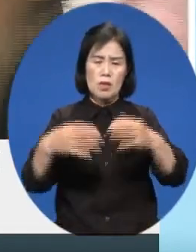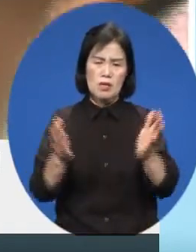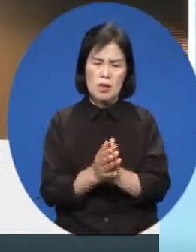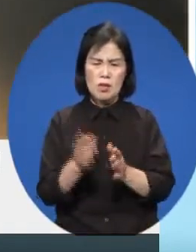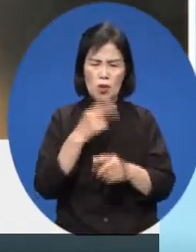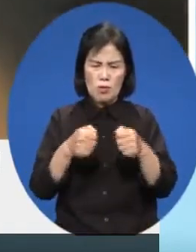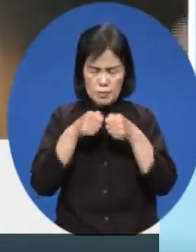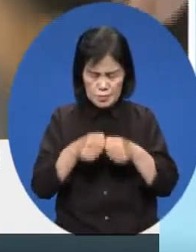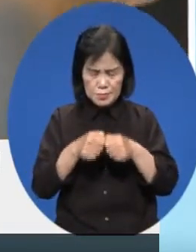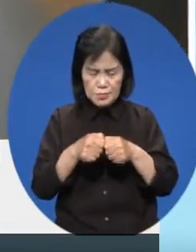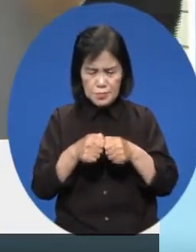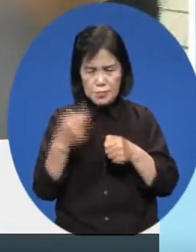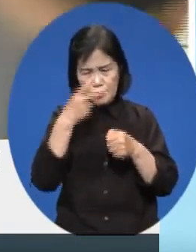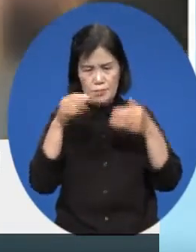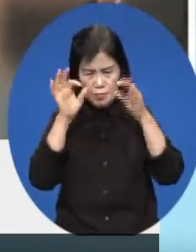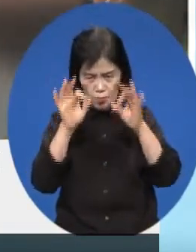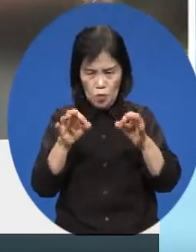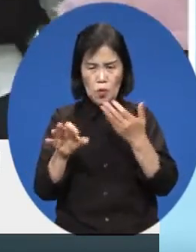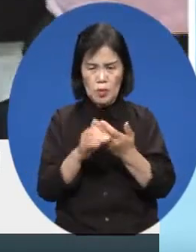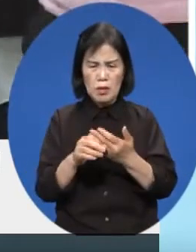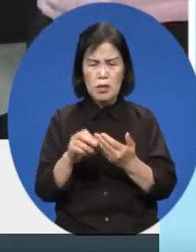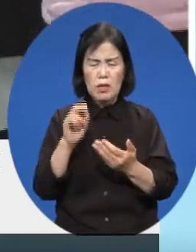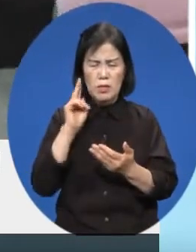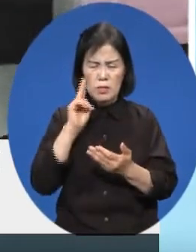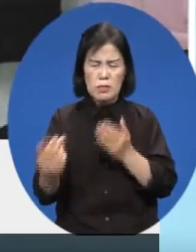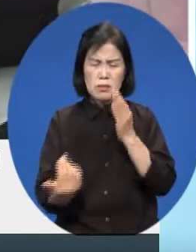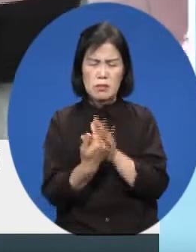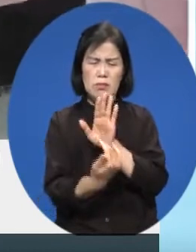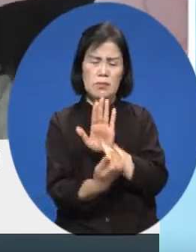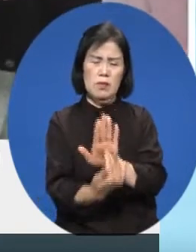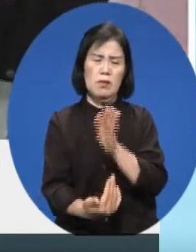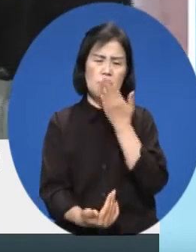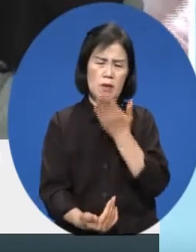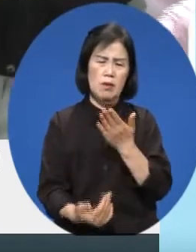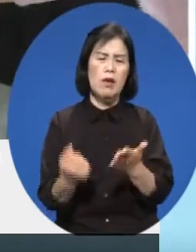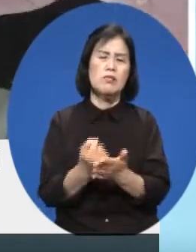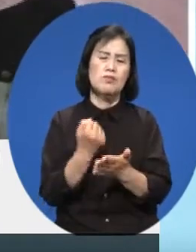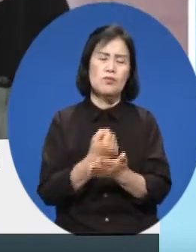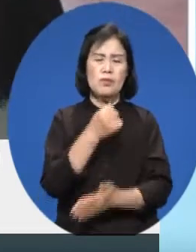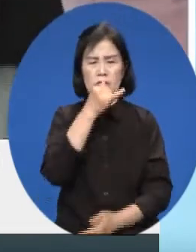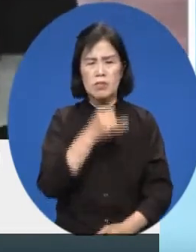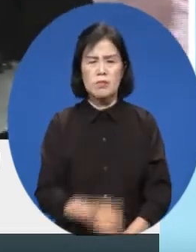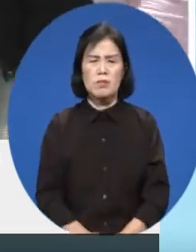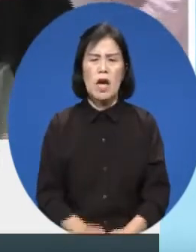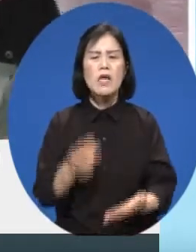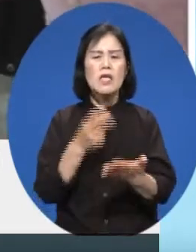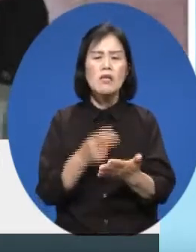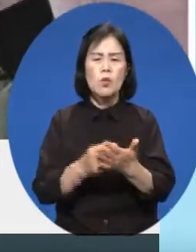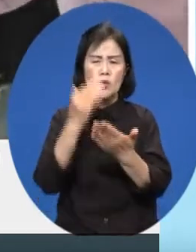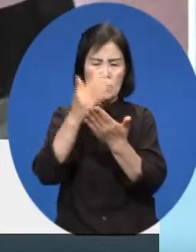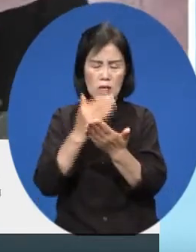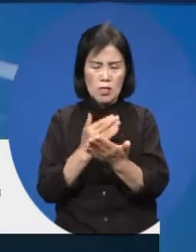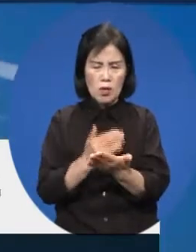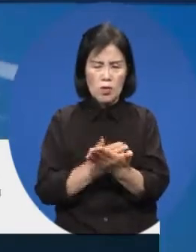주도면밀하게 뭐 살펴봤다 며 는 사전에 이런 비극을 막 막을 수 있지 않았을까라는 아쉬움이 들긴 하지만 은 제도적 체계적 매뉴얼이 제대로